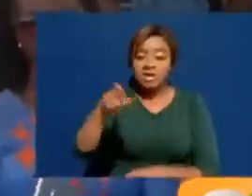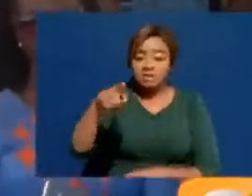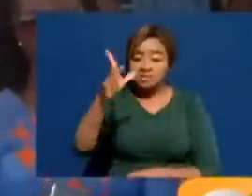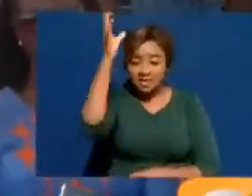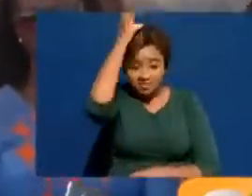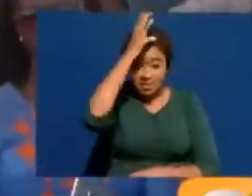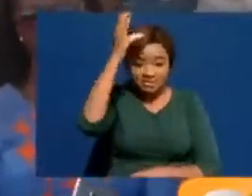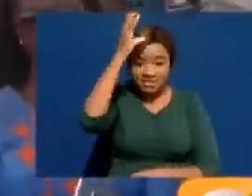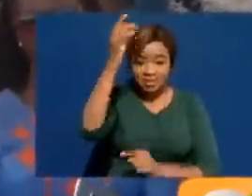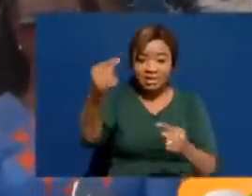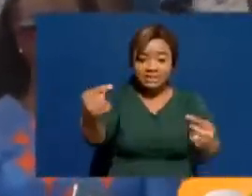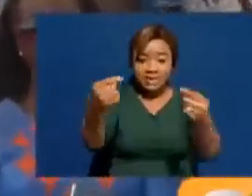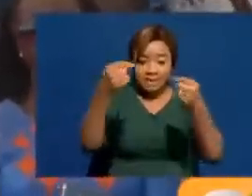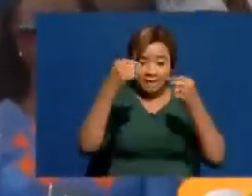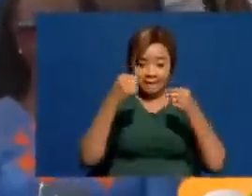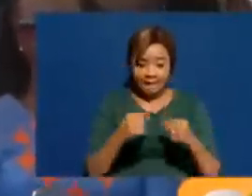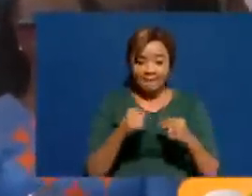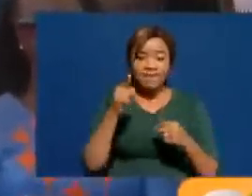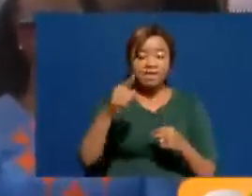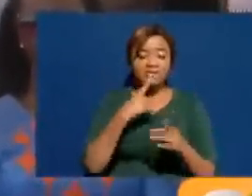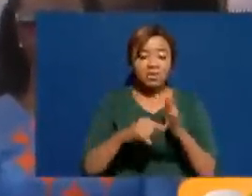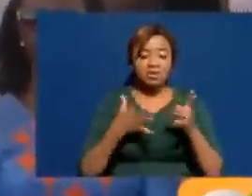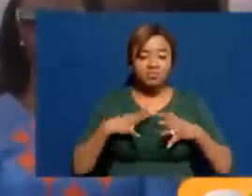anasema alikuwa watu walikuwa wanataka kuonga yeye.